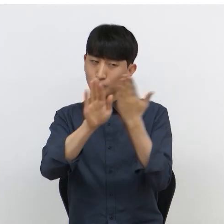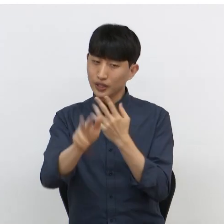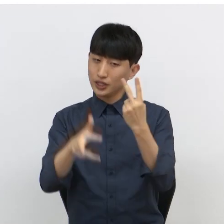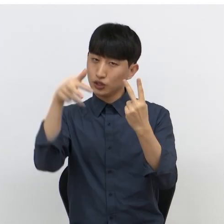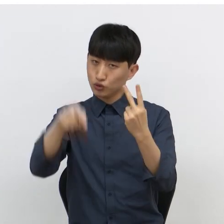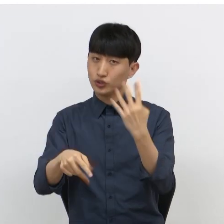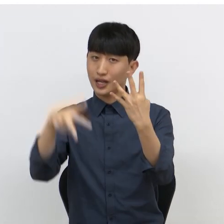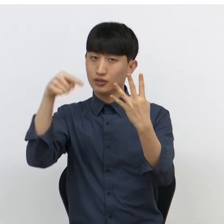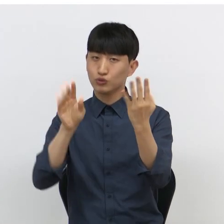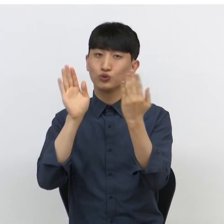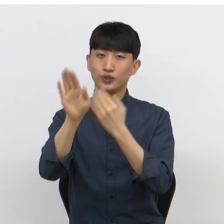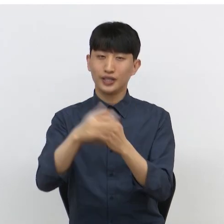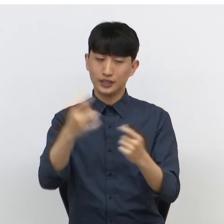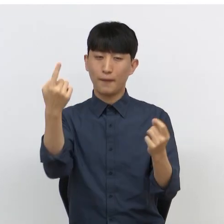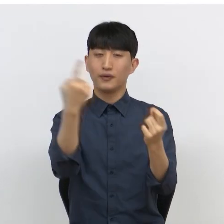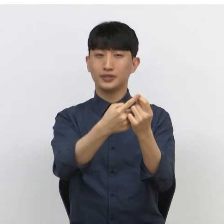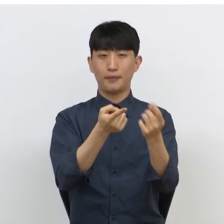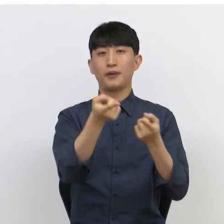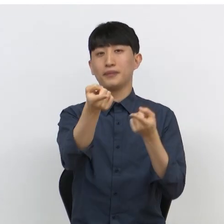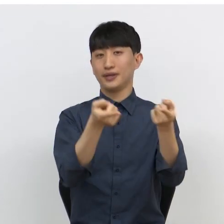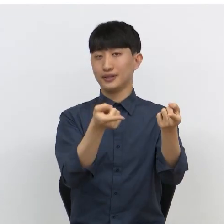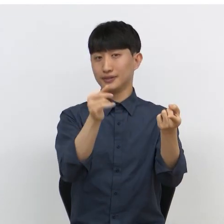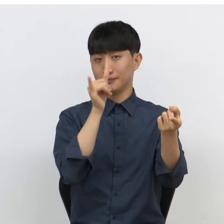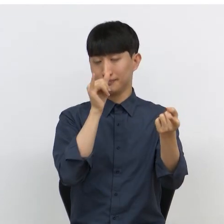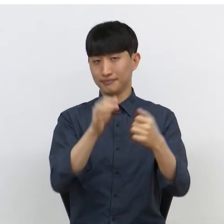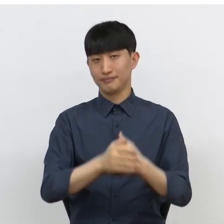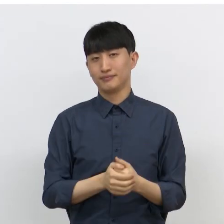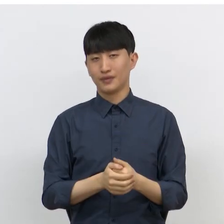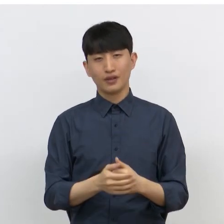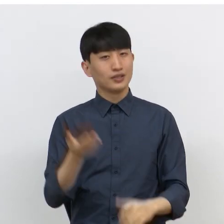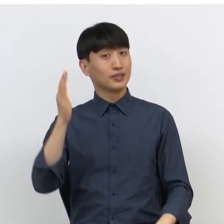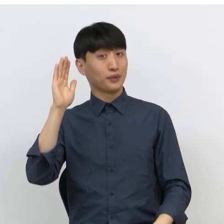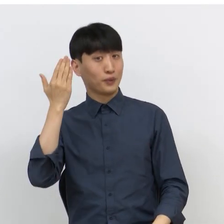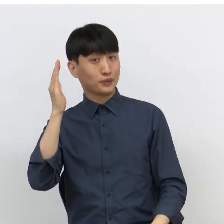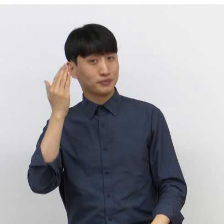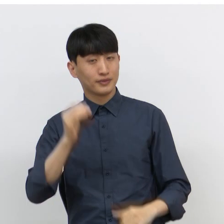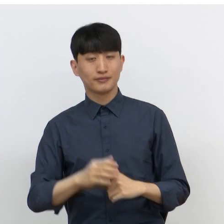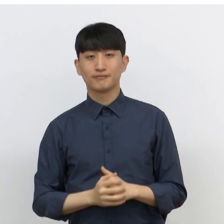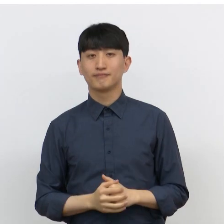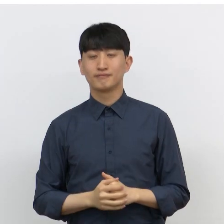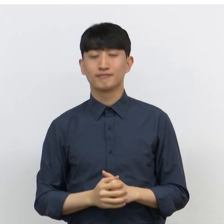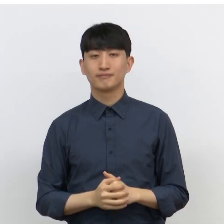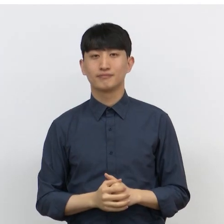4주 정도 이제 첫 매핑을 하게 되는데요. 물론 이제 요즘에는 이제 좀 더